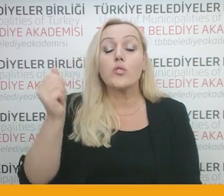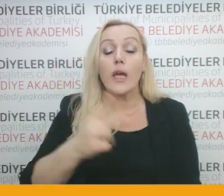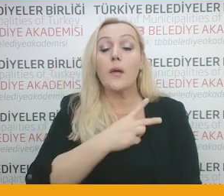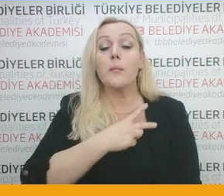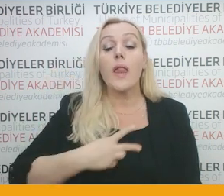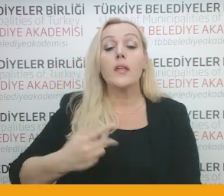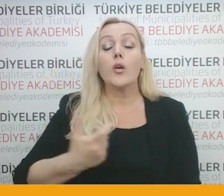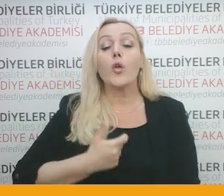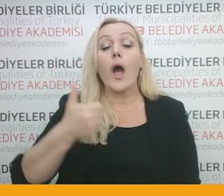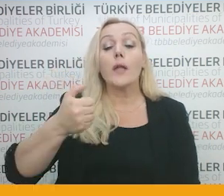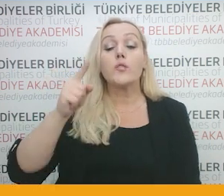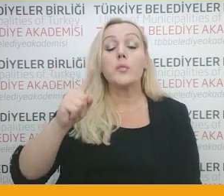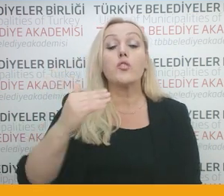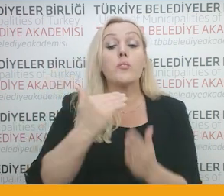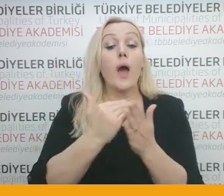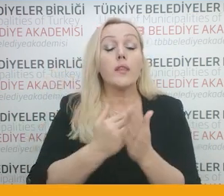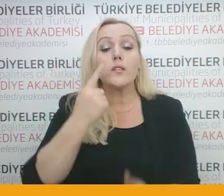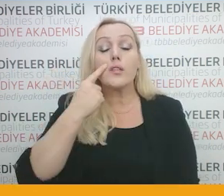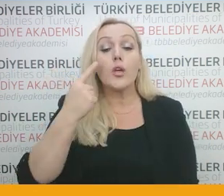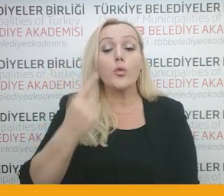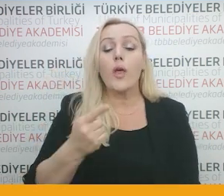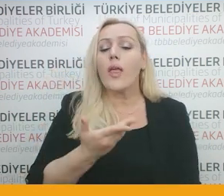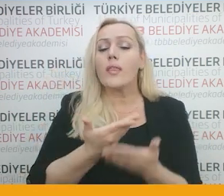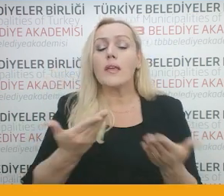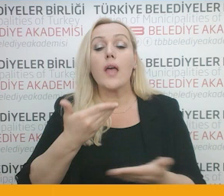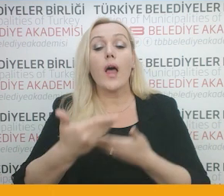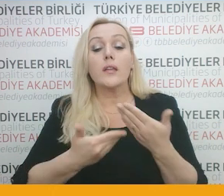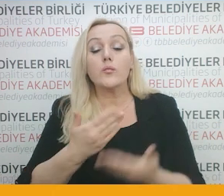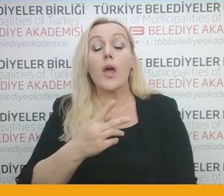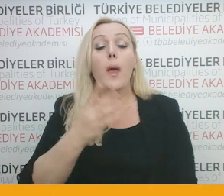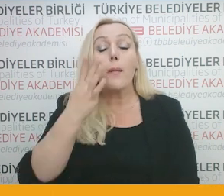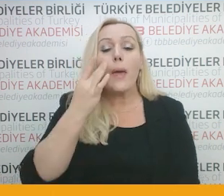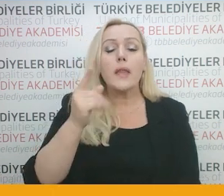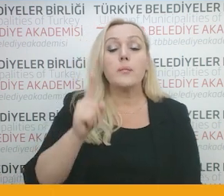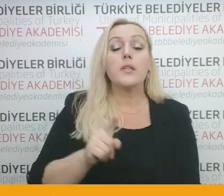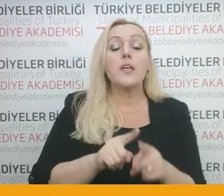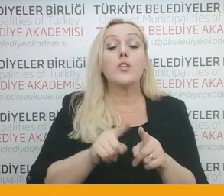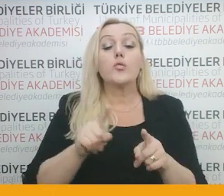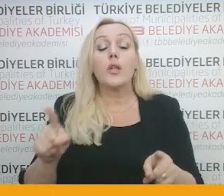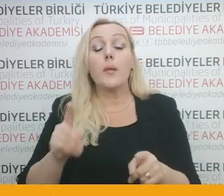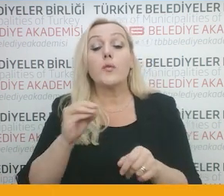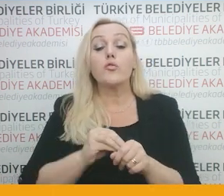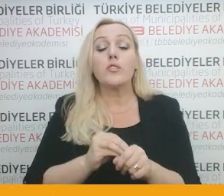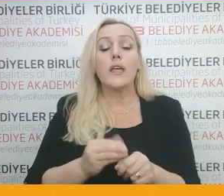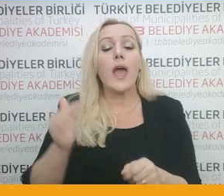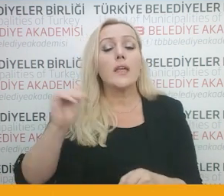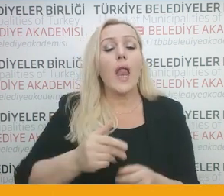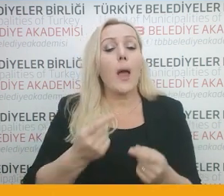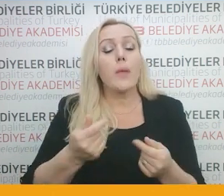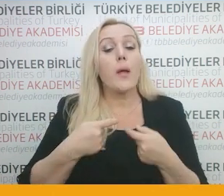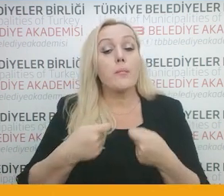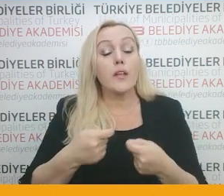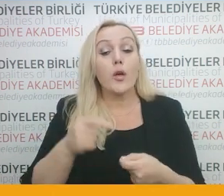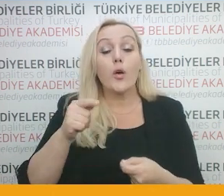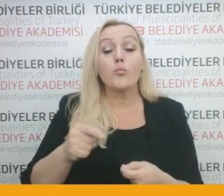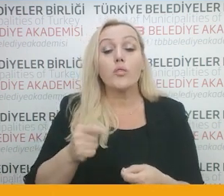maddesinde görüyoruz. 5.018'de bütçe nasıl tanımlanmış? Belirli bir dönemdeki gelir ve gider tahminleriyle bunların uygulanmasına